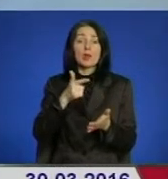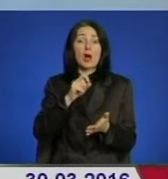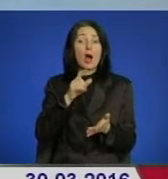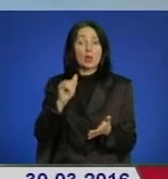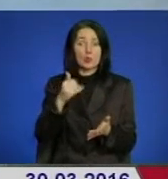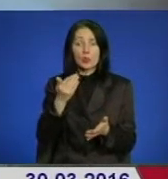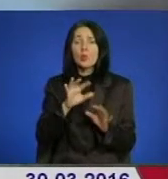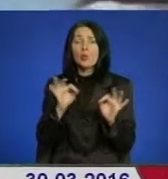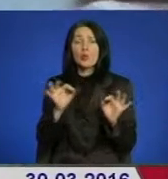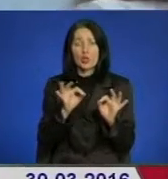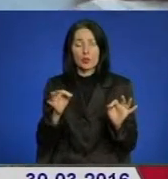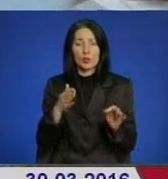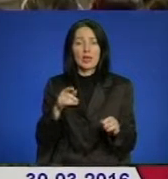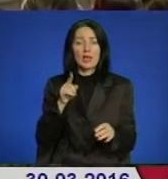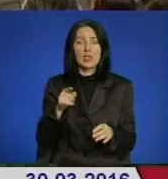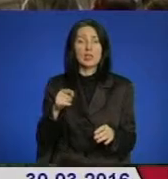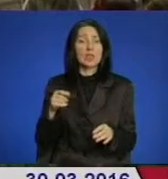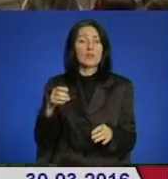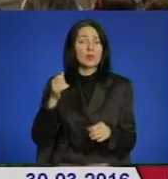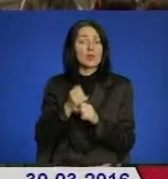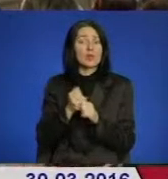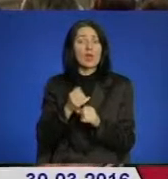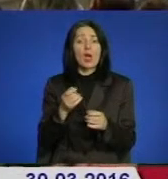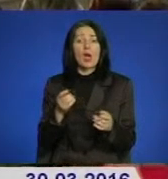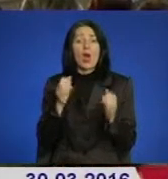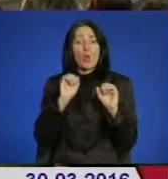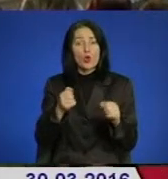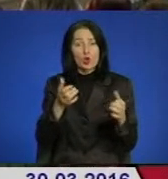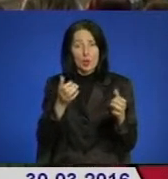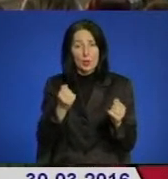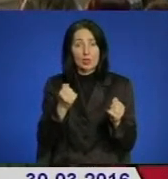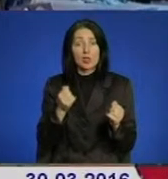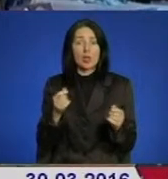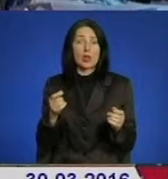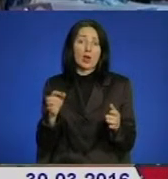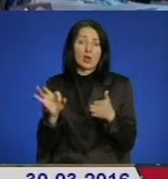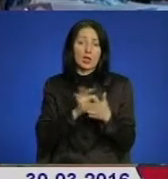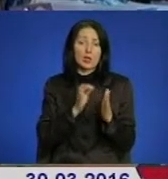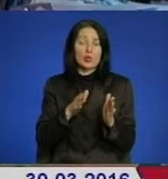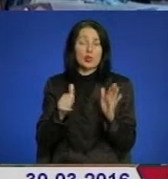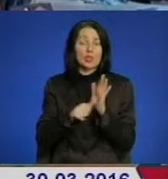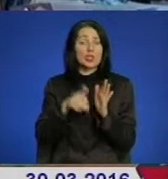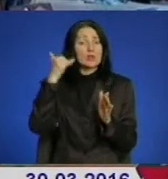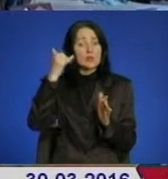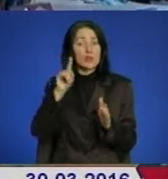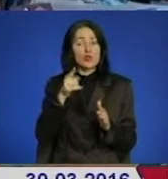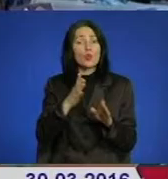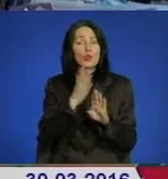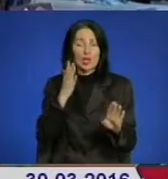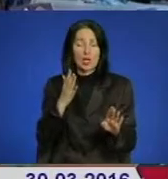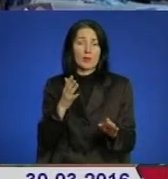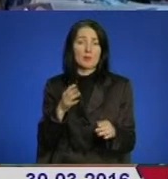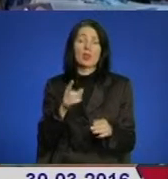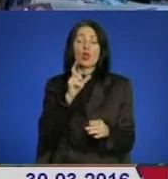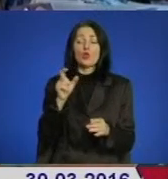Ті пояснюють, їхні диспетчери одночасно можуть прийняти лише 6 дзвінків. Чому в нас створюються черги, я вам поясню. Бо люди хочуть